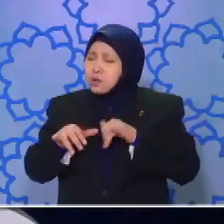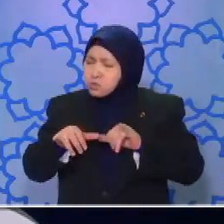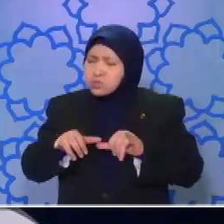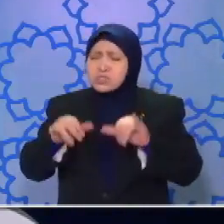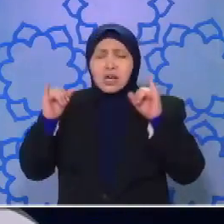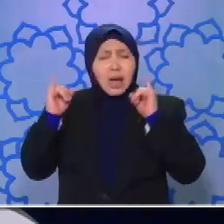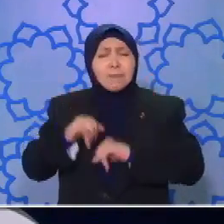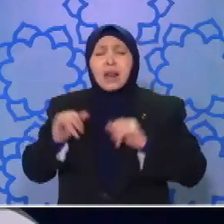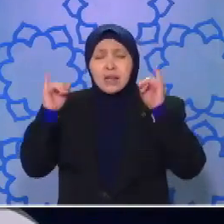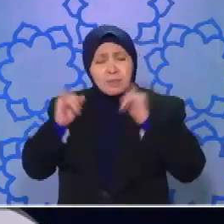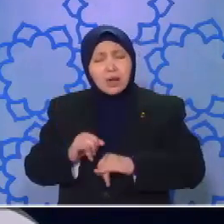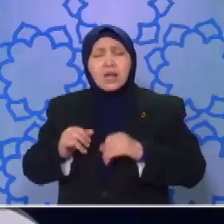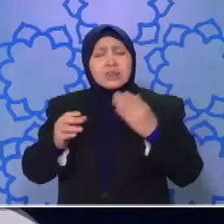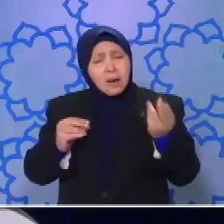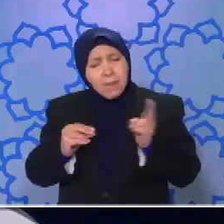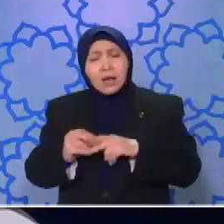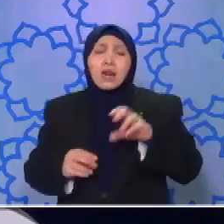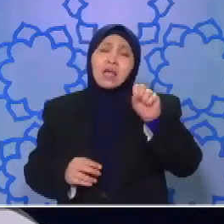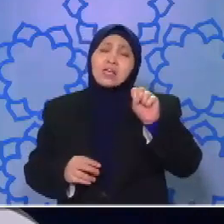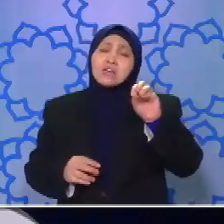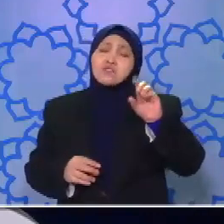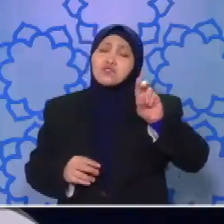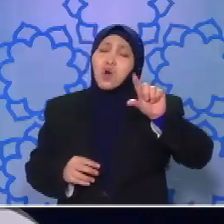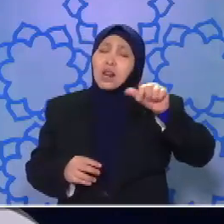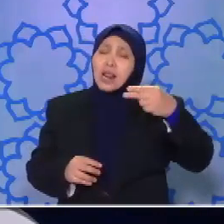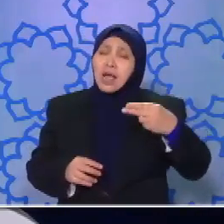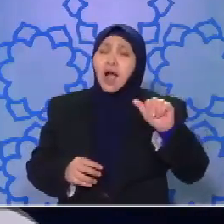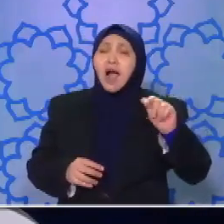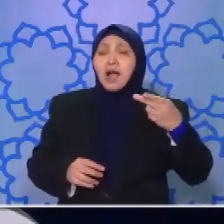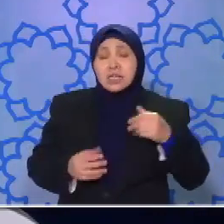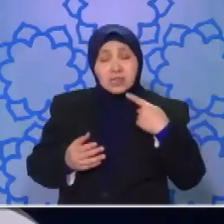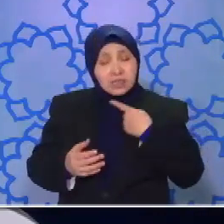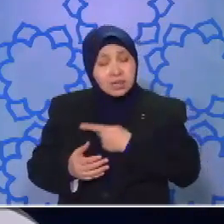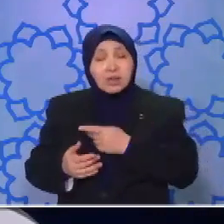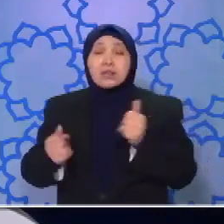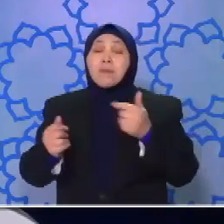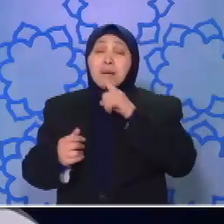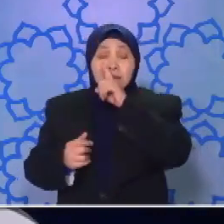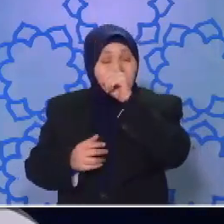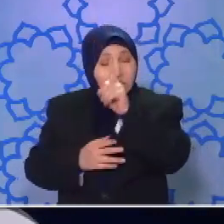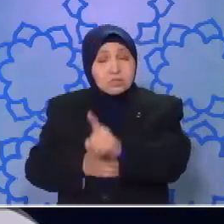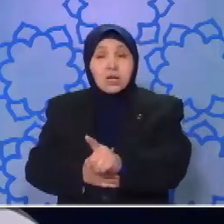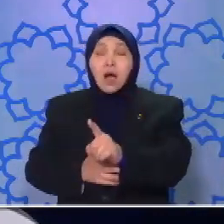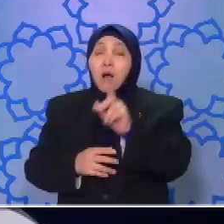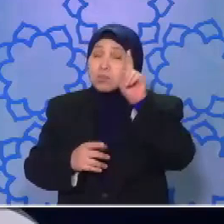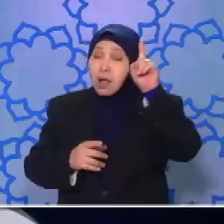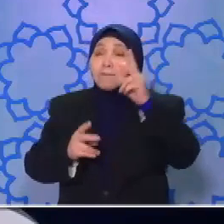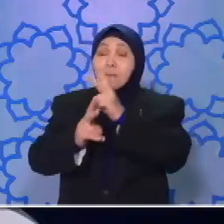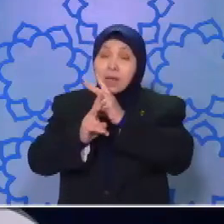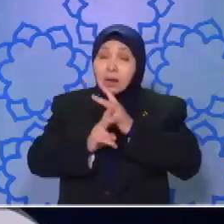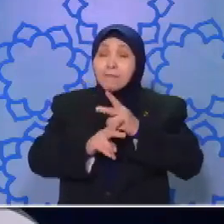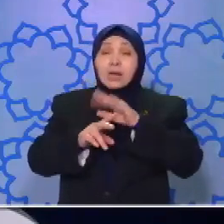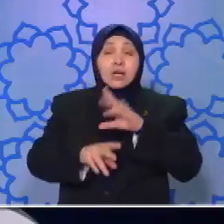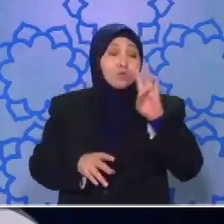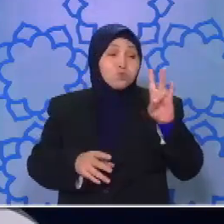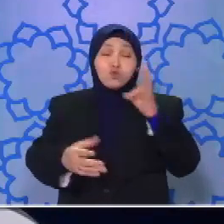kita, tambahkan lagi soleh kita, sehinggakan Imam Qurtubi menyatakan bahawa sesungguhnya Allah memelihara orang yang soleh pada